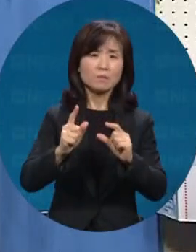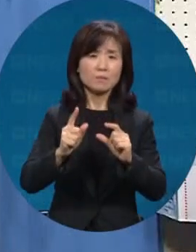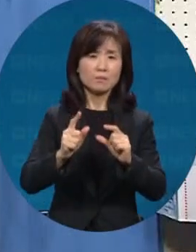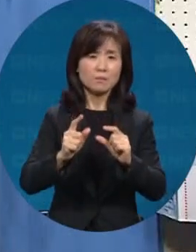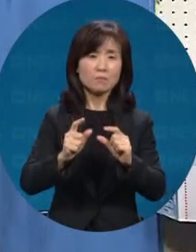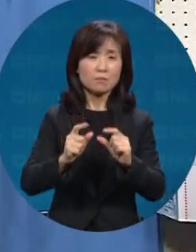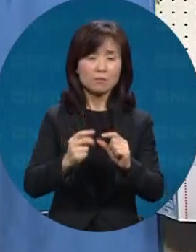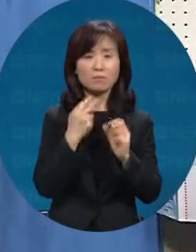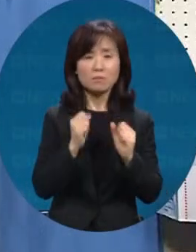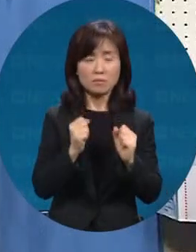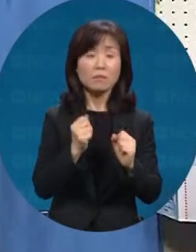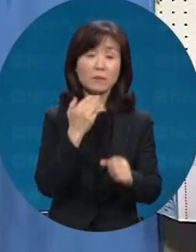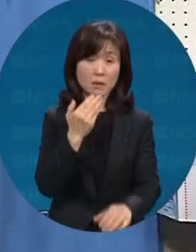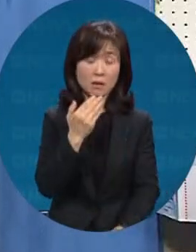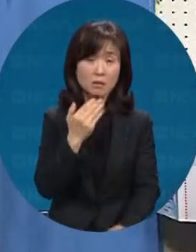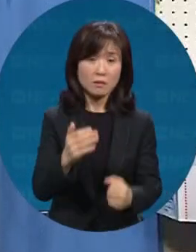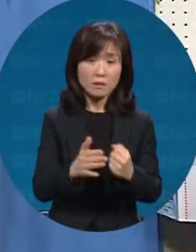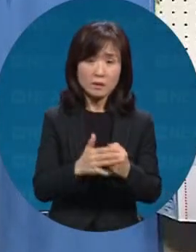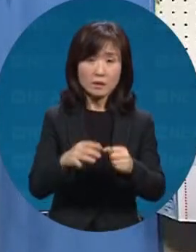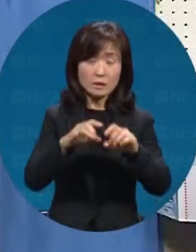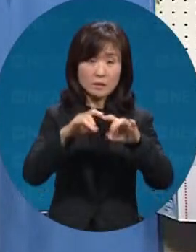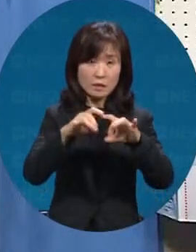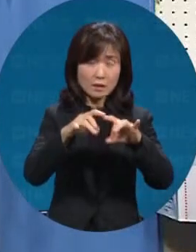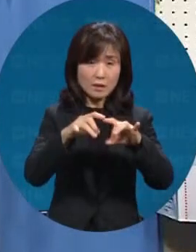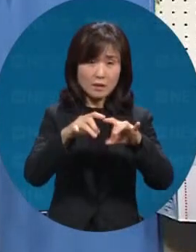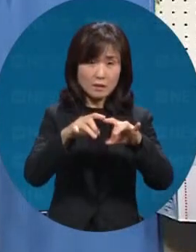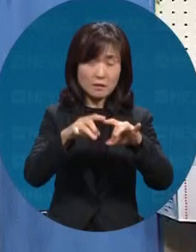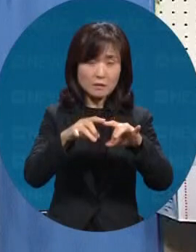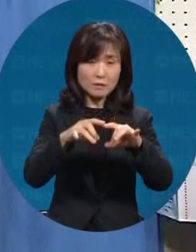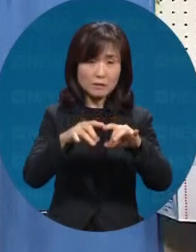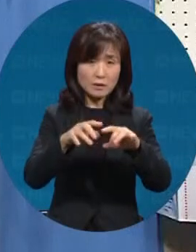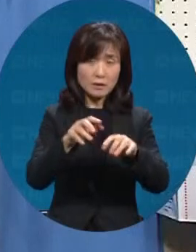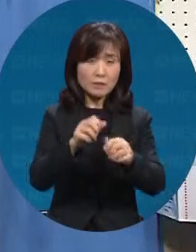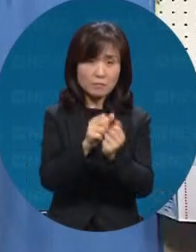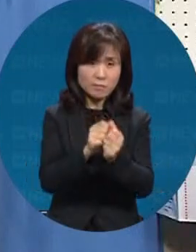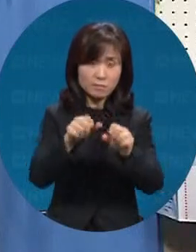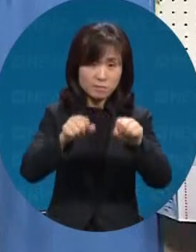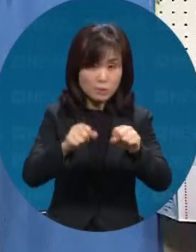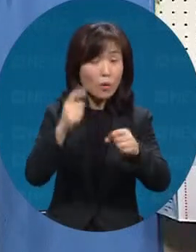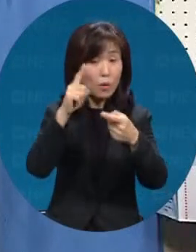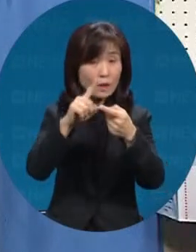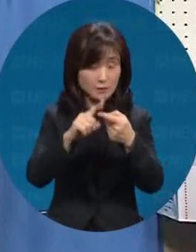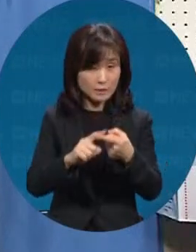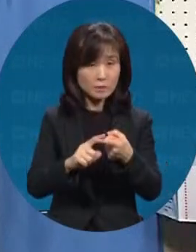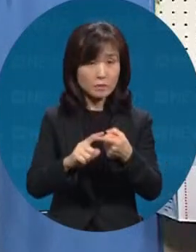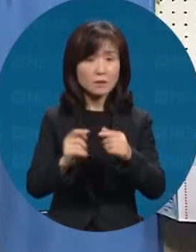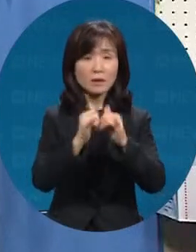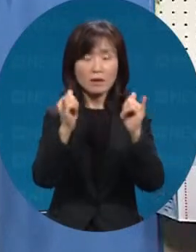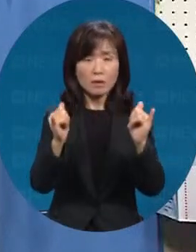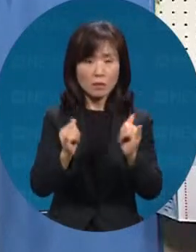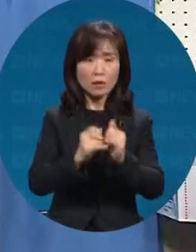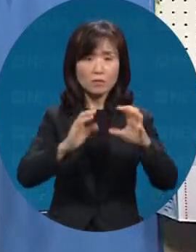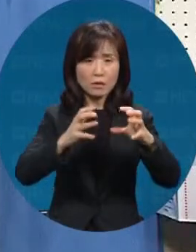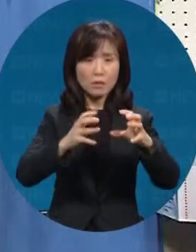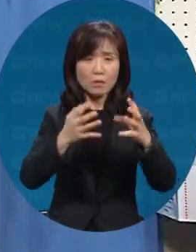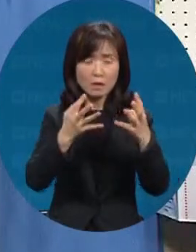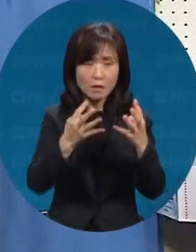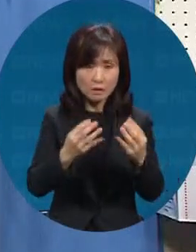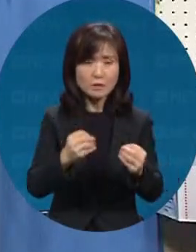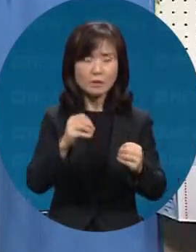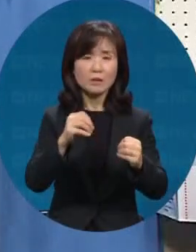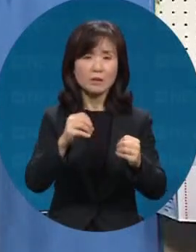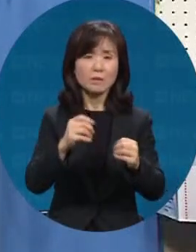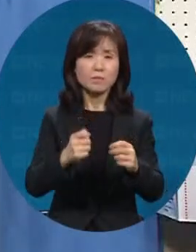이런 심장 충격기에 대한 관심이 사회적으로 그 다음에 국가적으로 좀 있어서 많이 교육하고